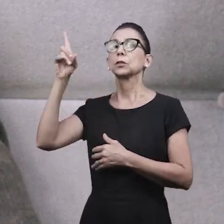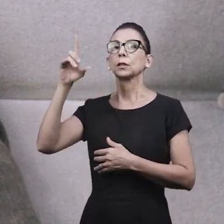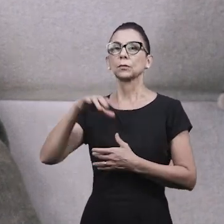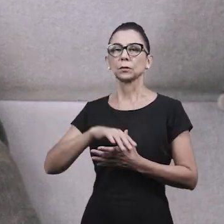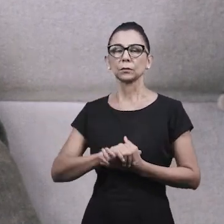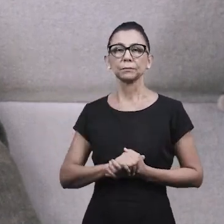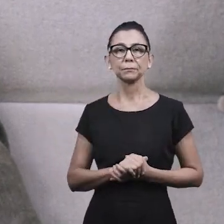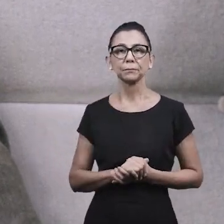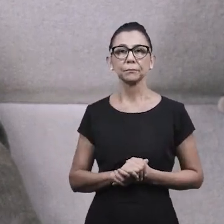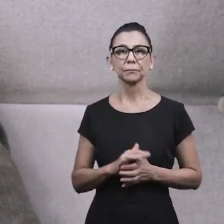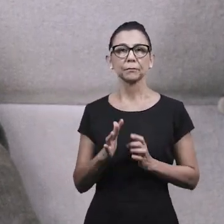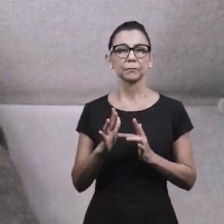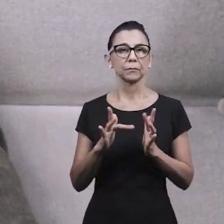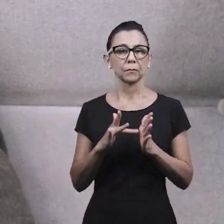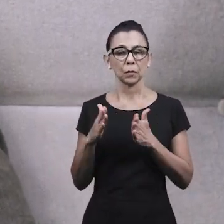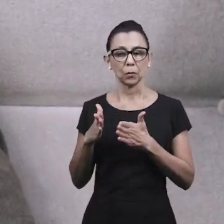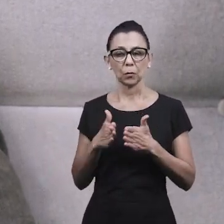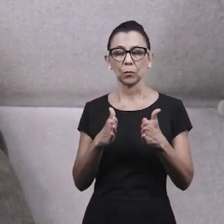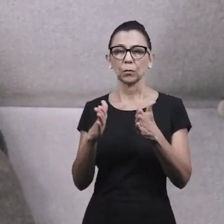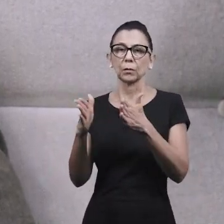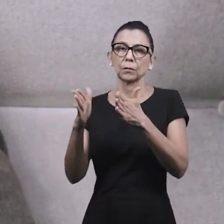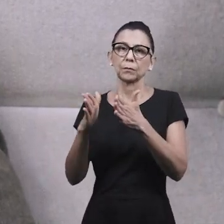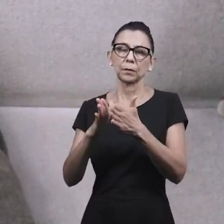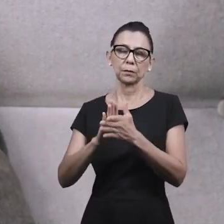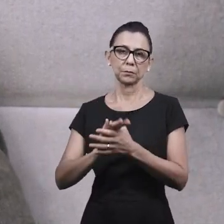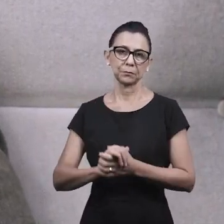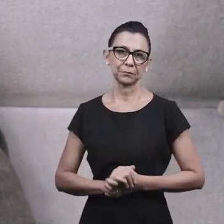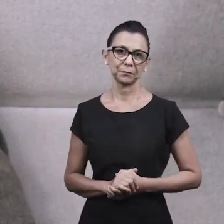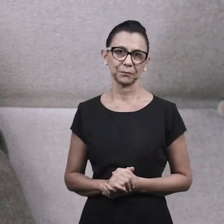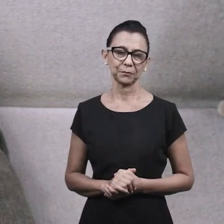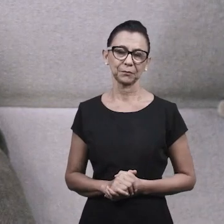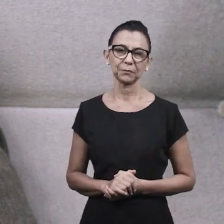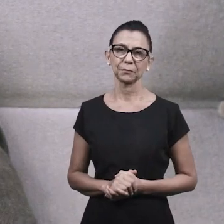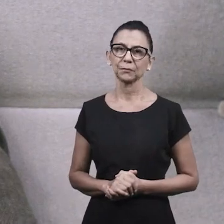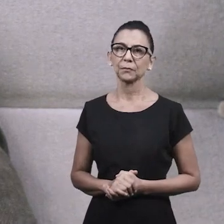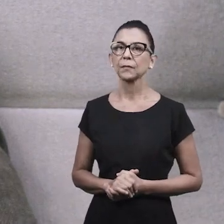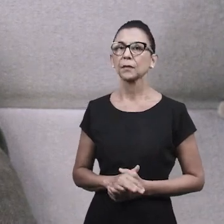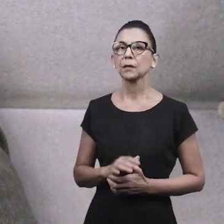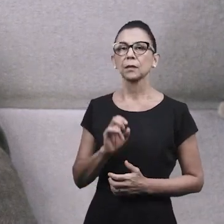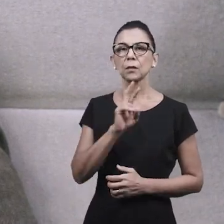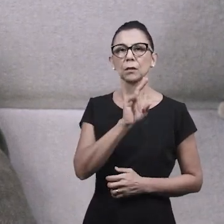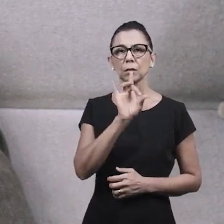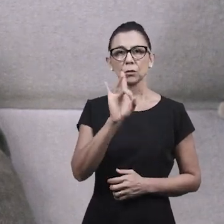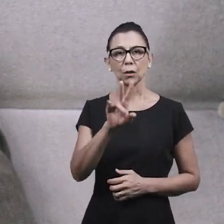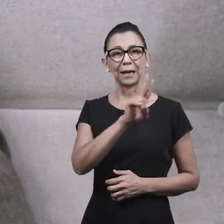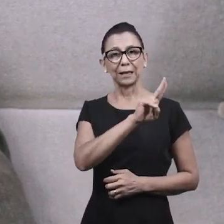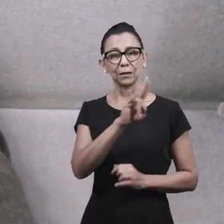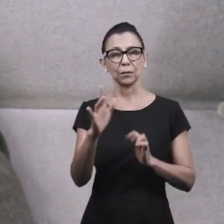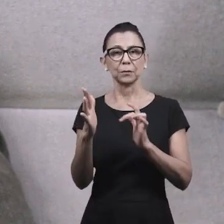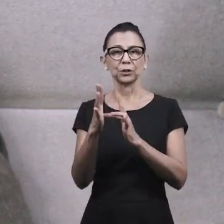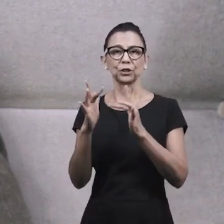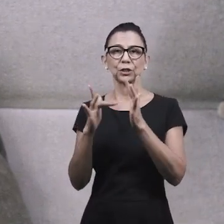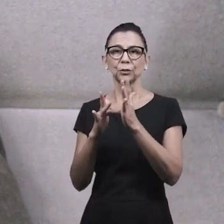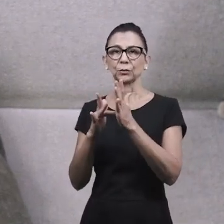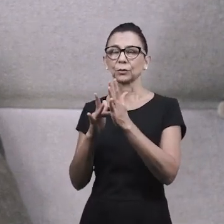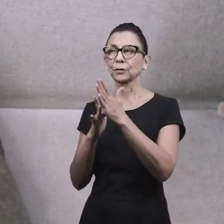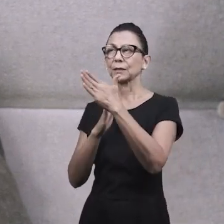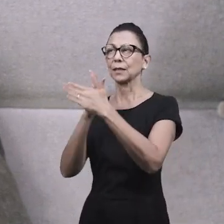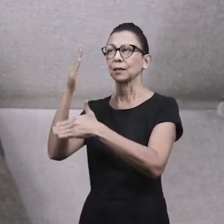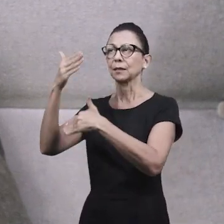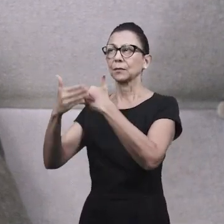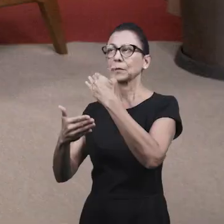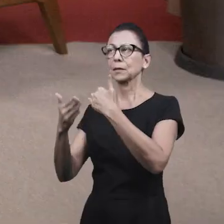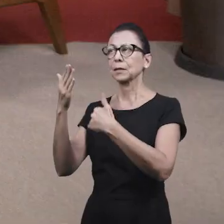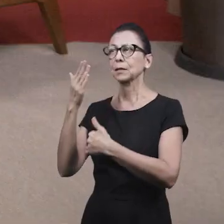chemin. Et personne ne va à Dieu, au Père, sinon par lui, le Seigneur Jésus.